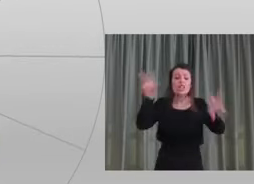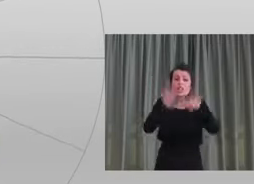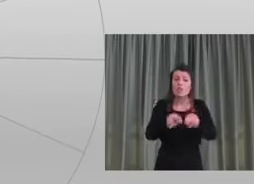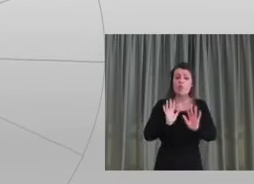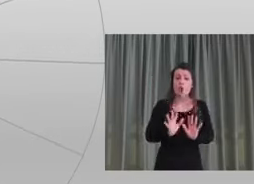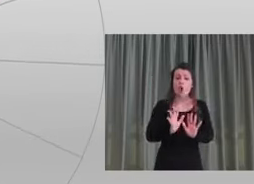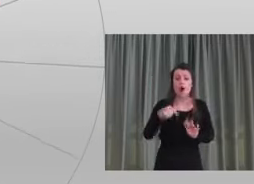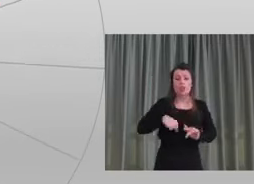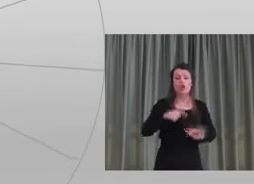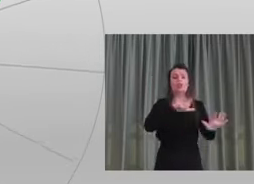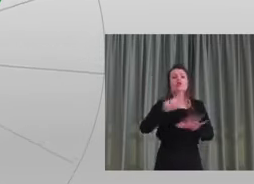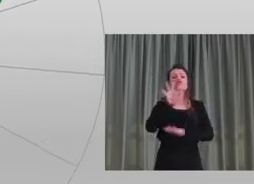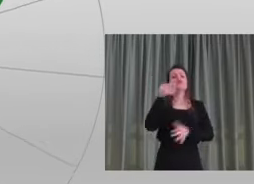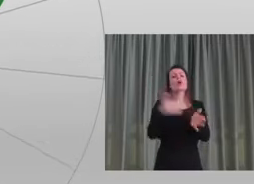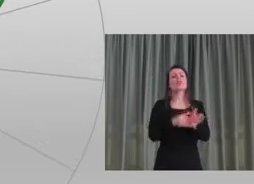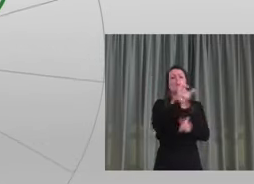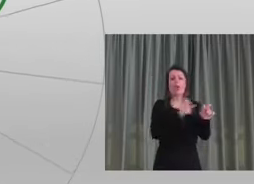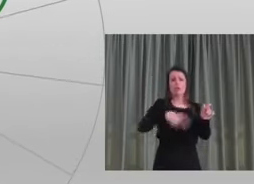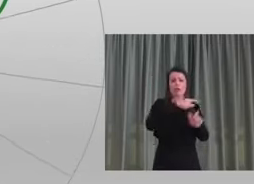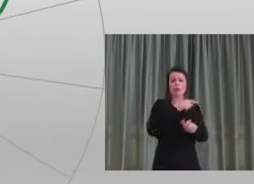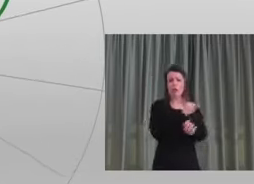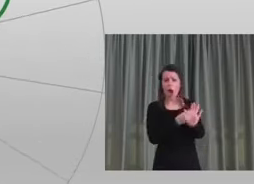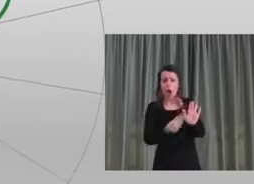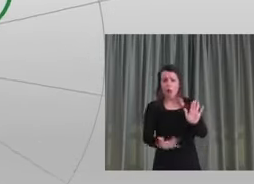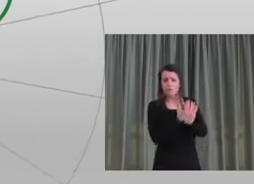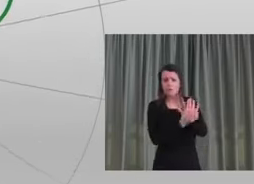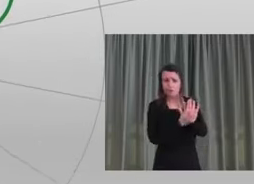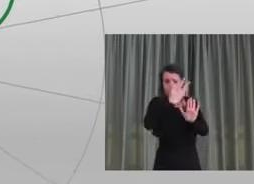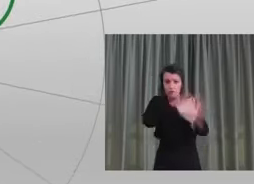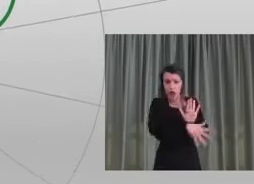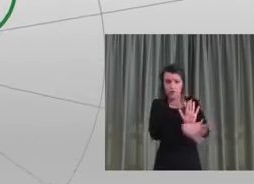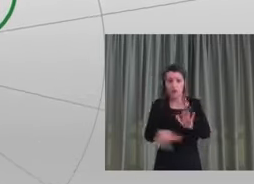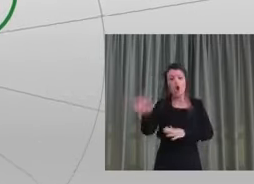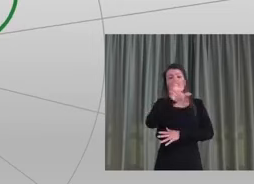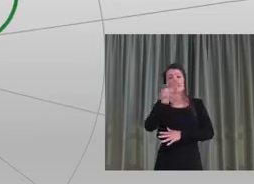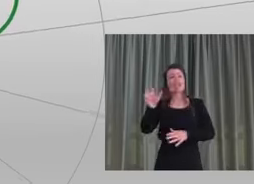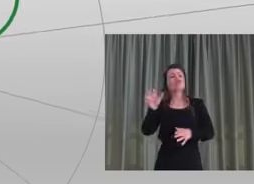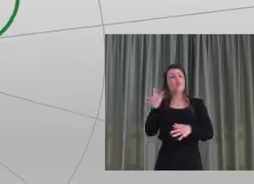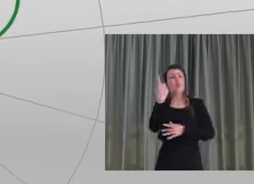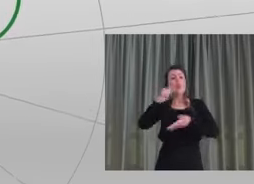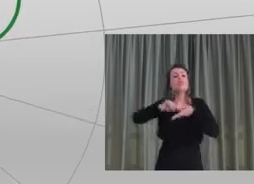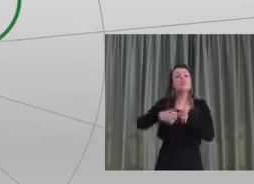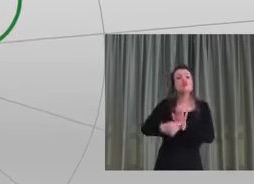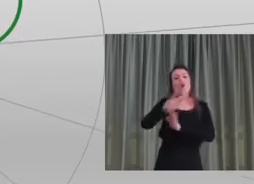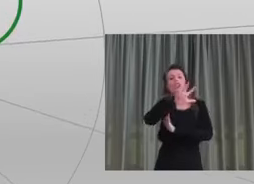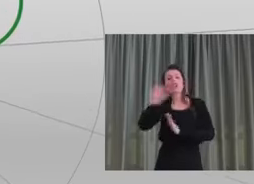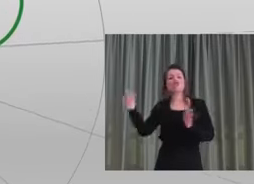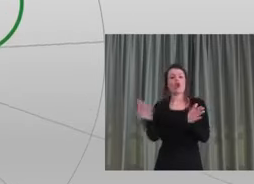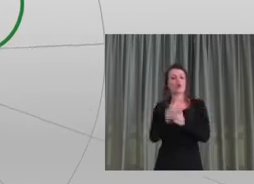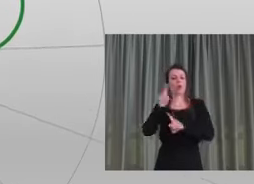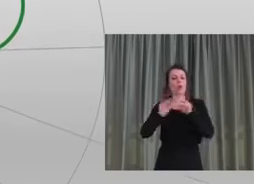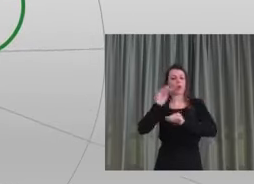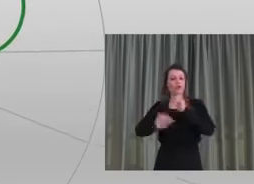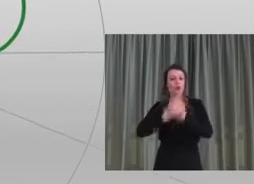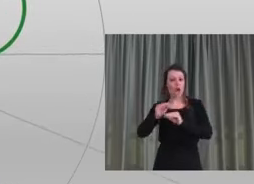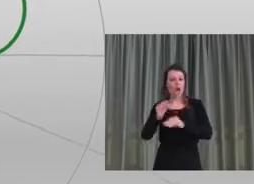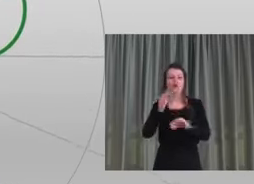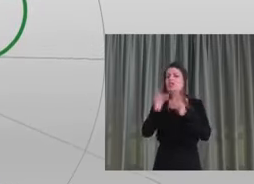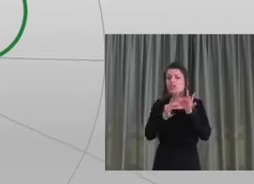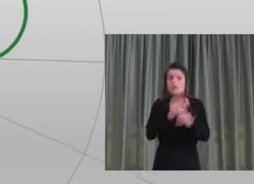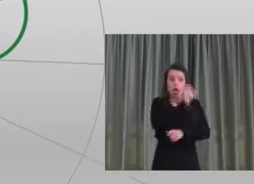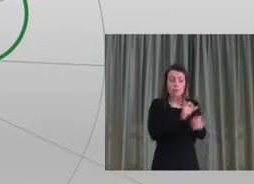è un oltre un milione 300 mila questionari fatti cioè molte persone hanno fatto più di una volta